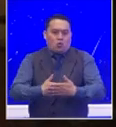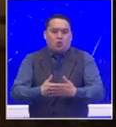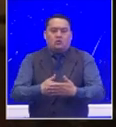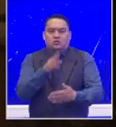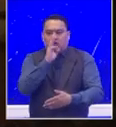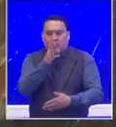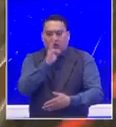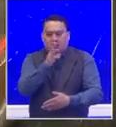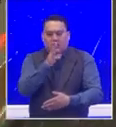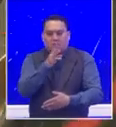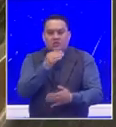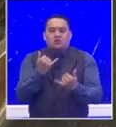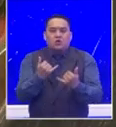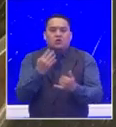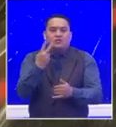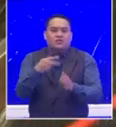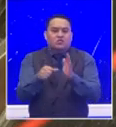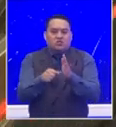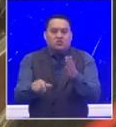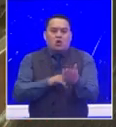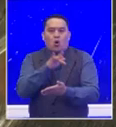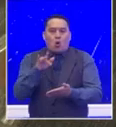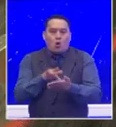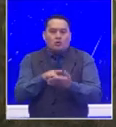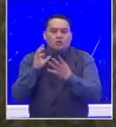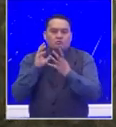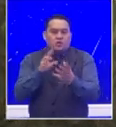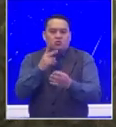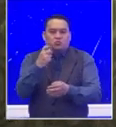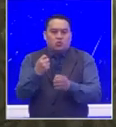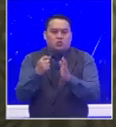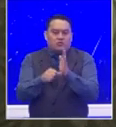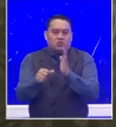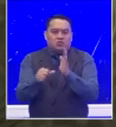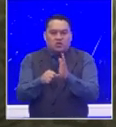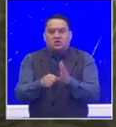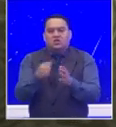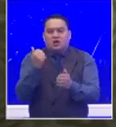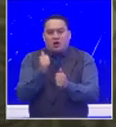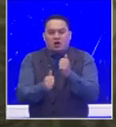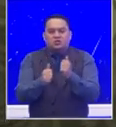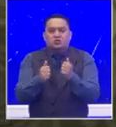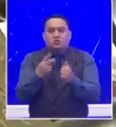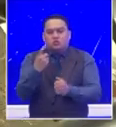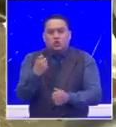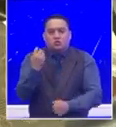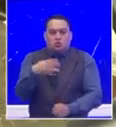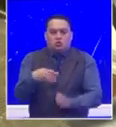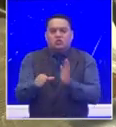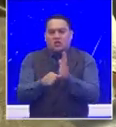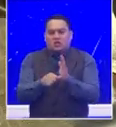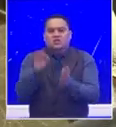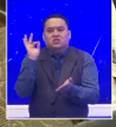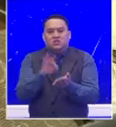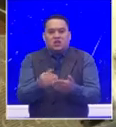минимальной заработной платы. Теперь из 26 городских маршрутов вместо прежних 196 в ежедневные рейсы выходят 146. В целях